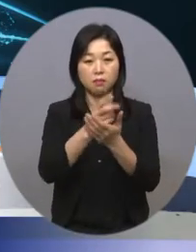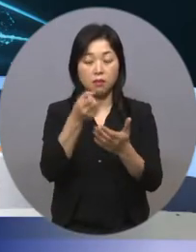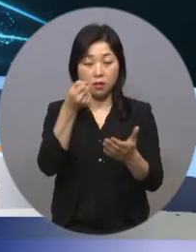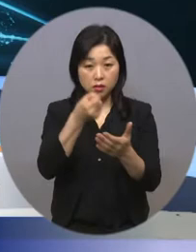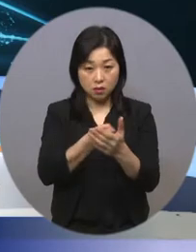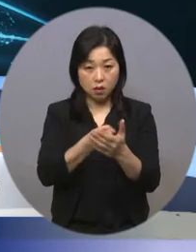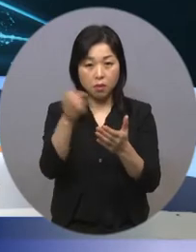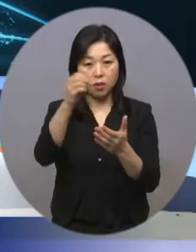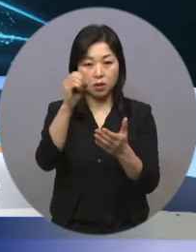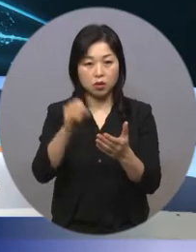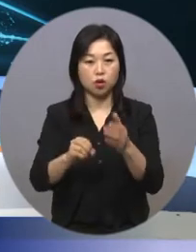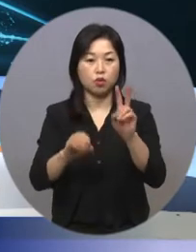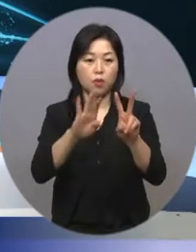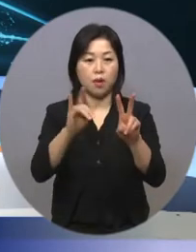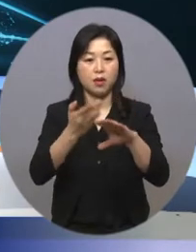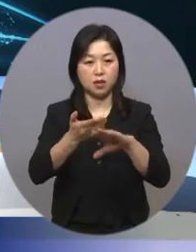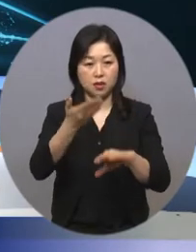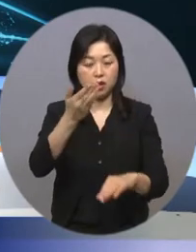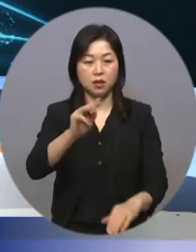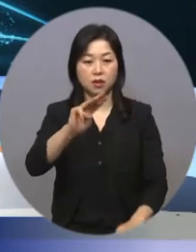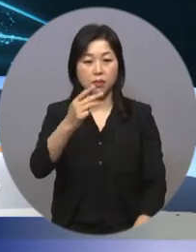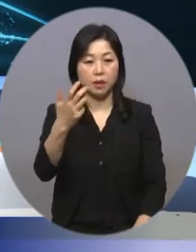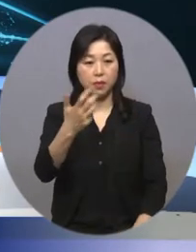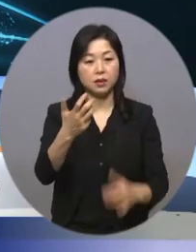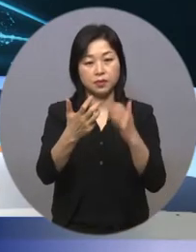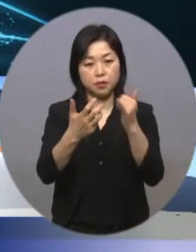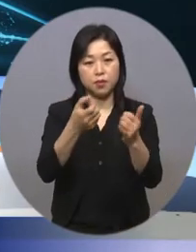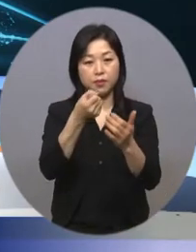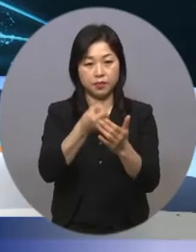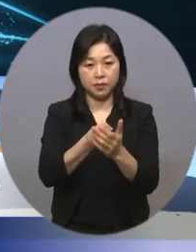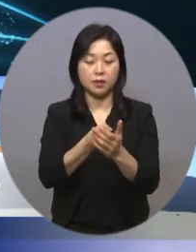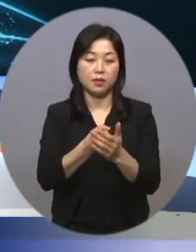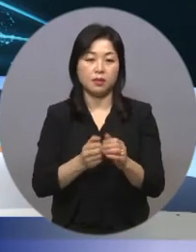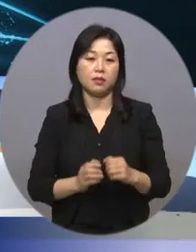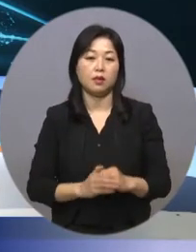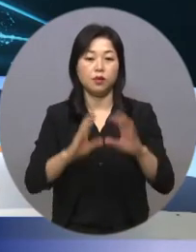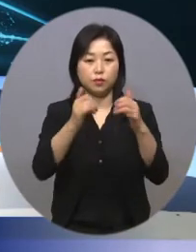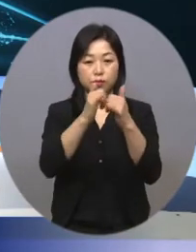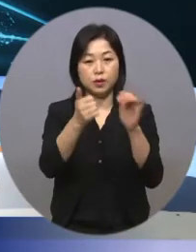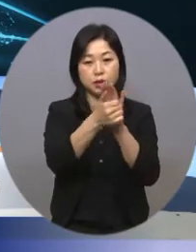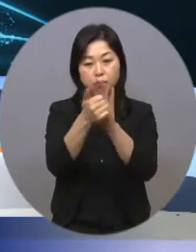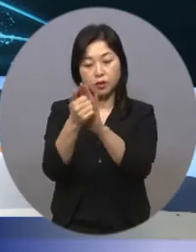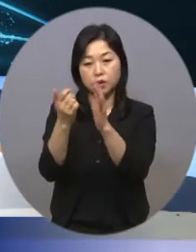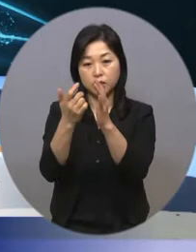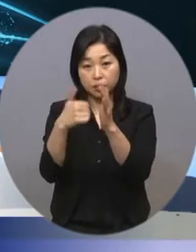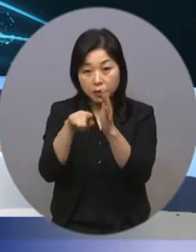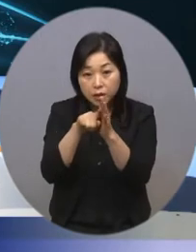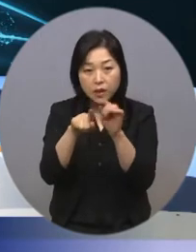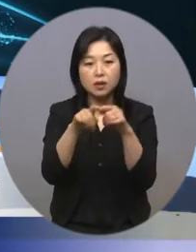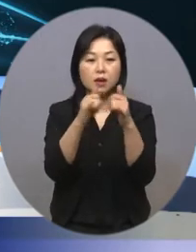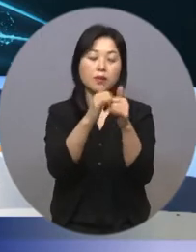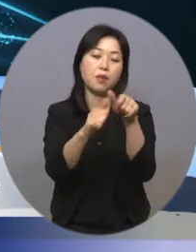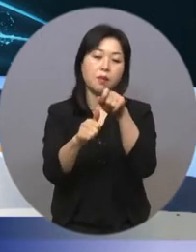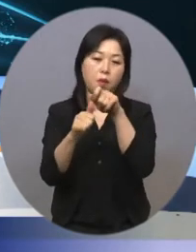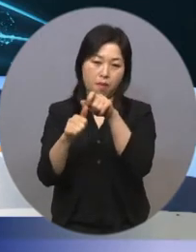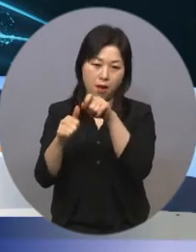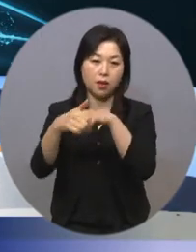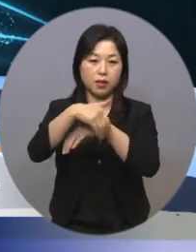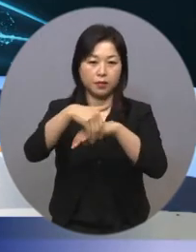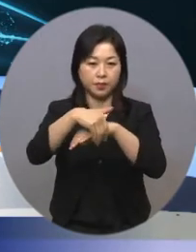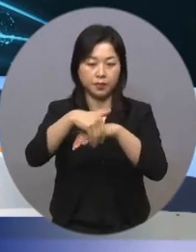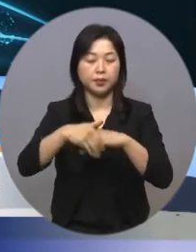이상인 380명으로 확정했습니다 미술 지원을 위한 현장 인력을 중점적으로 선발한다는 방침인